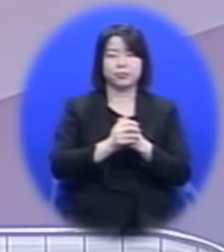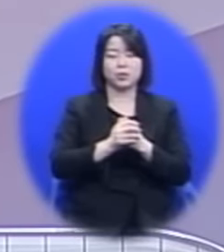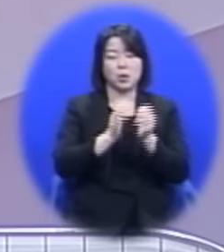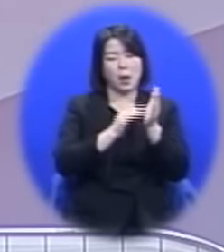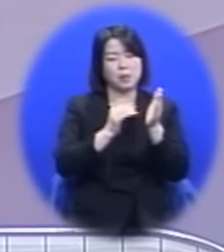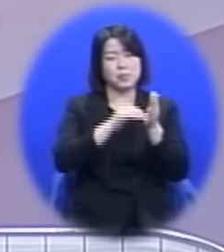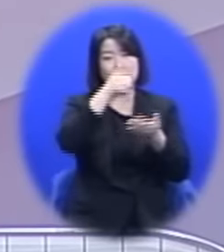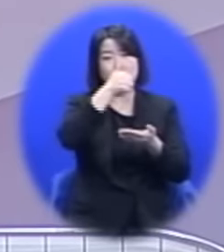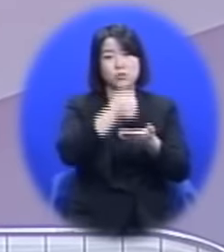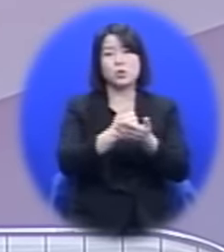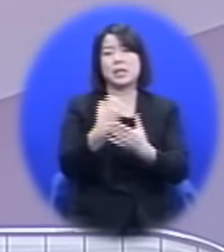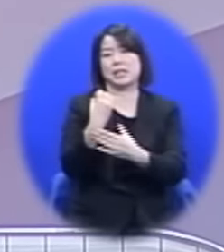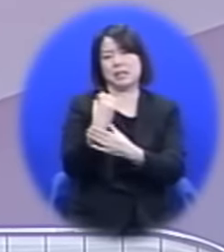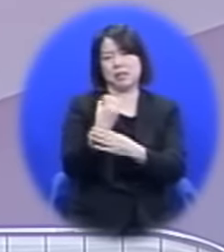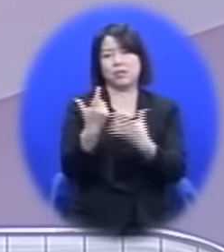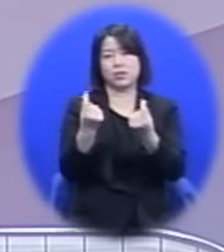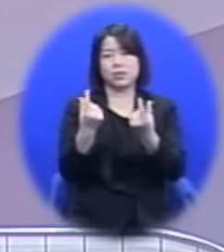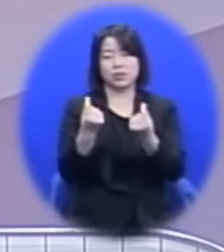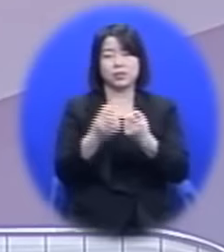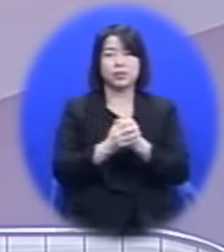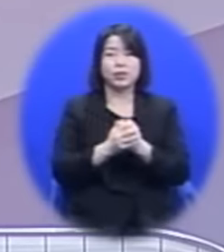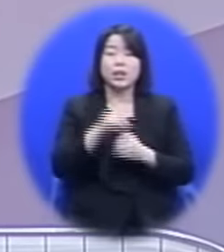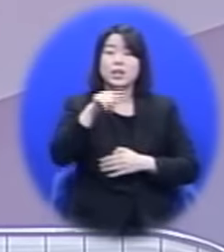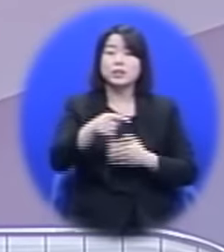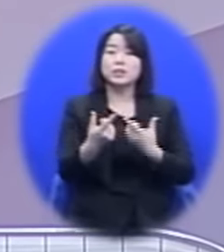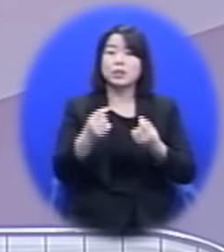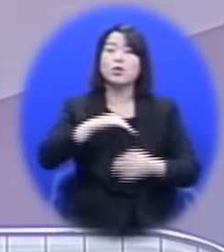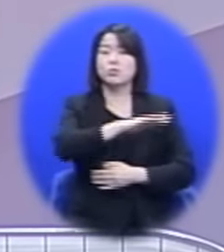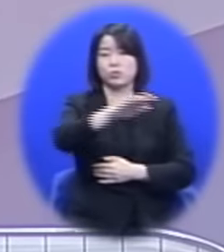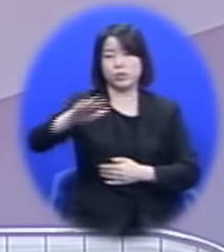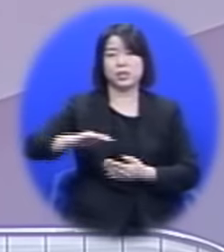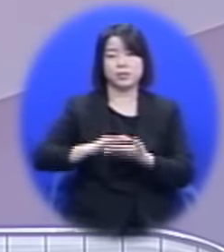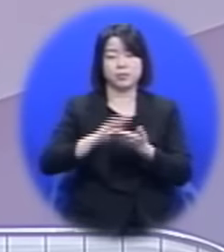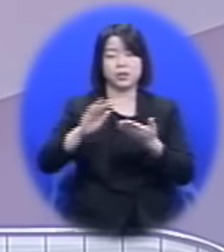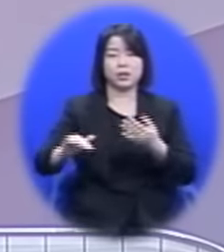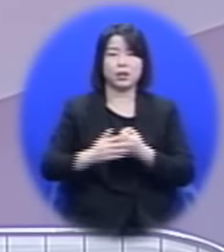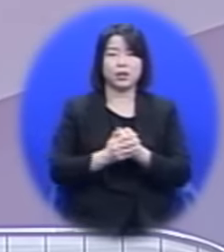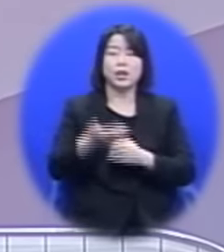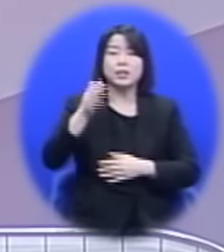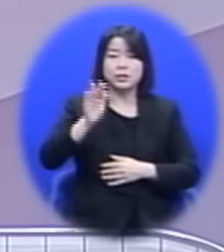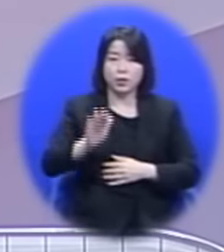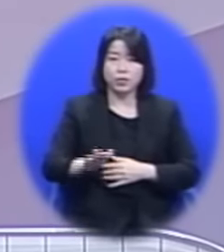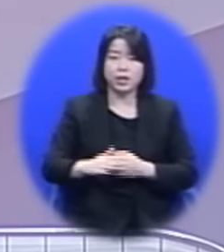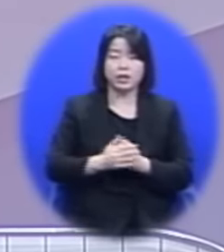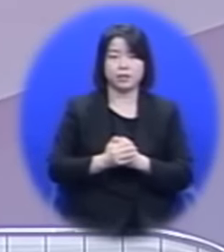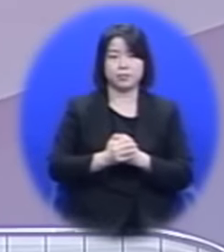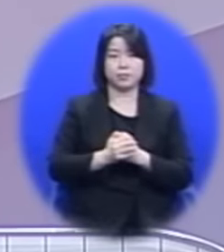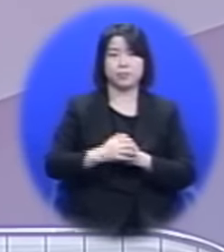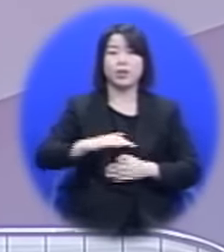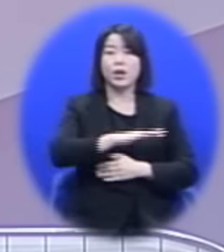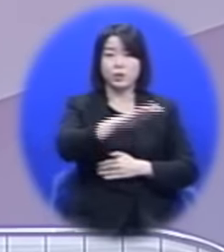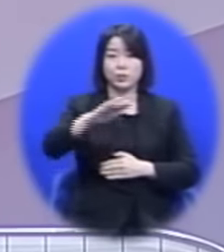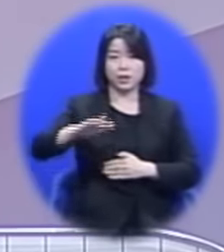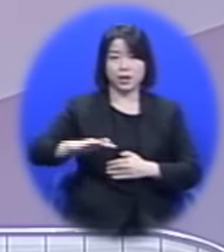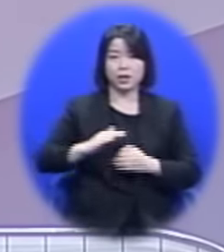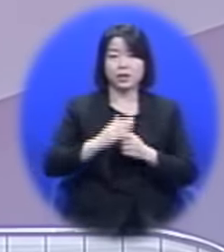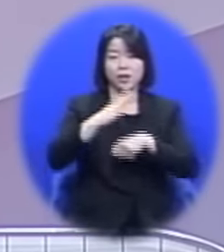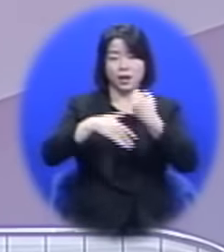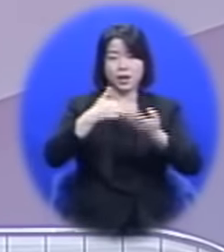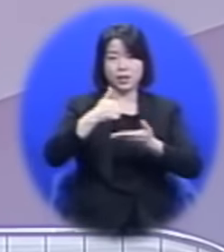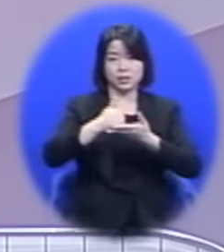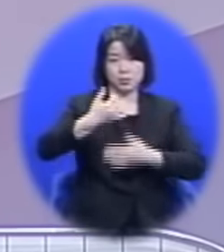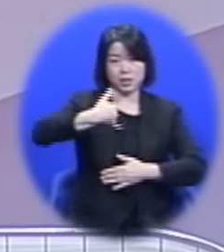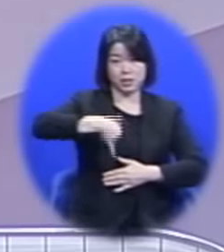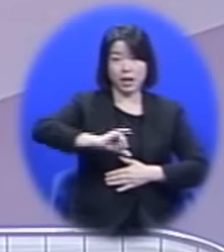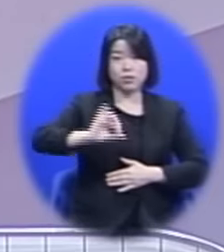은밀한 죄의 덩어리죠. 그랬던 자가 우리예요. 그런데 우리가 하나님의